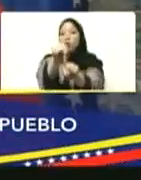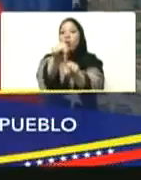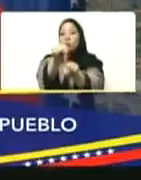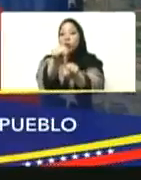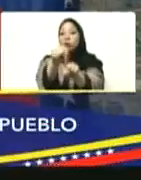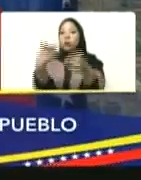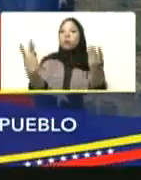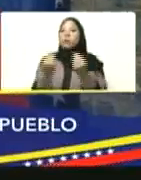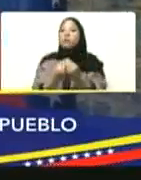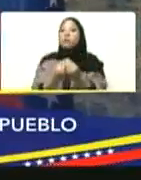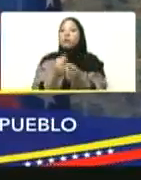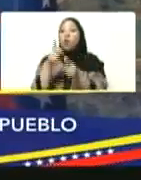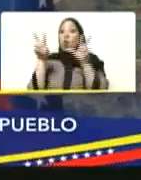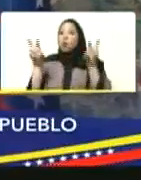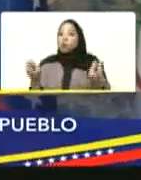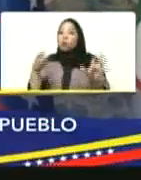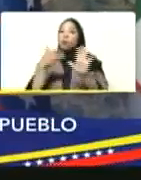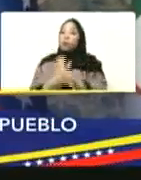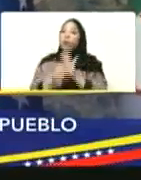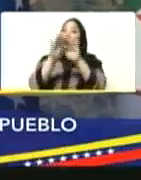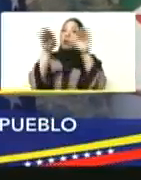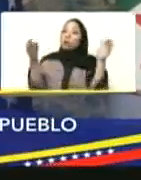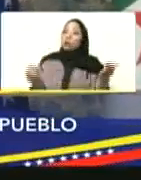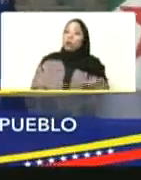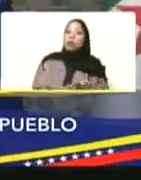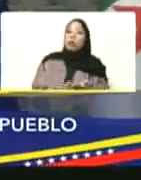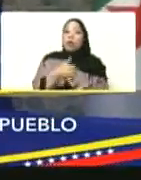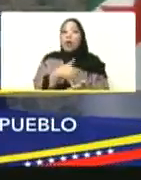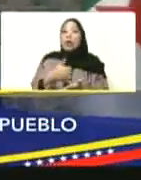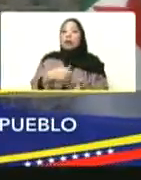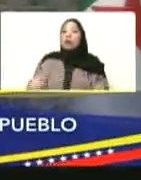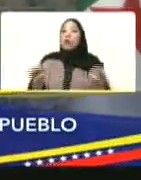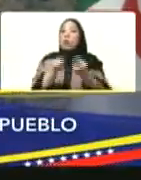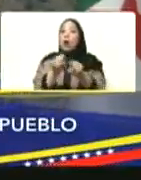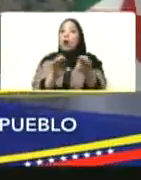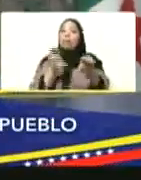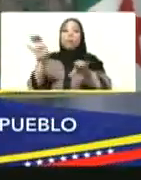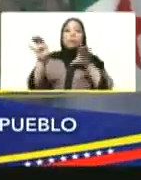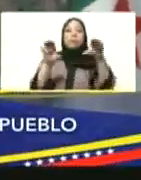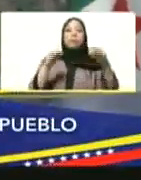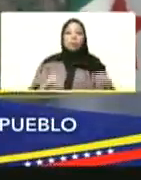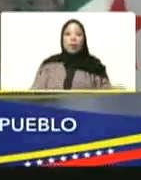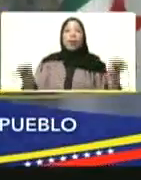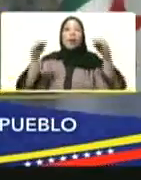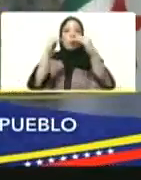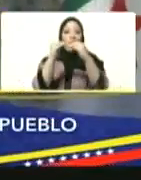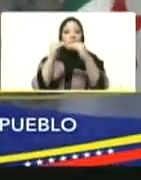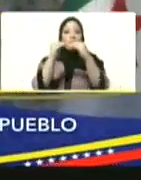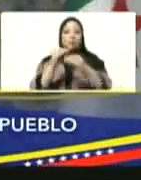monde nouveau, un monde de stabilité et de paix. Como dice el presidente Tebboune,